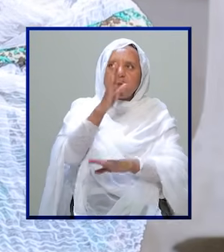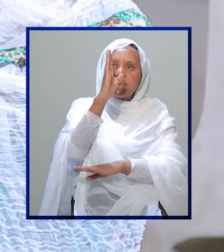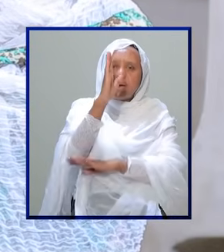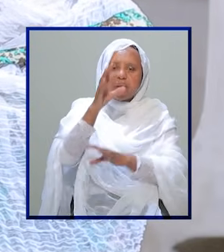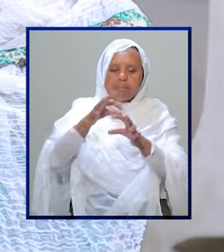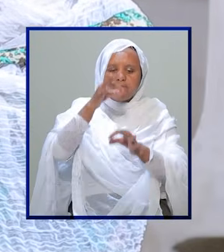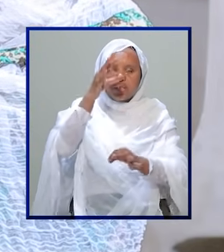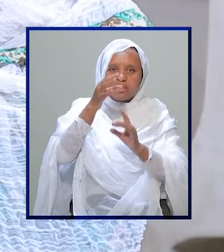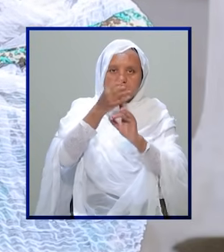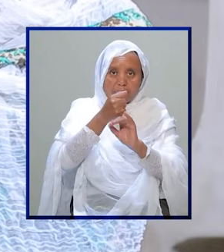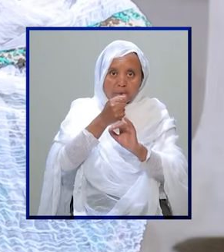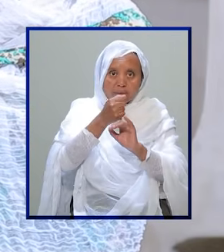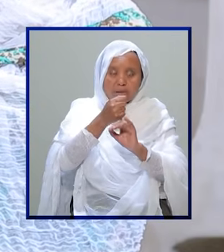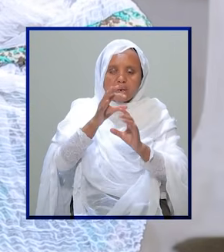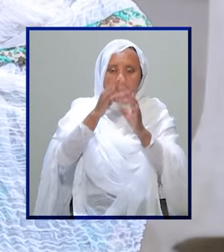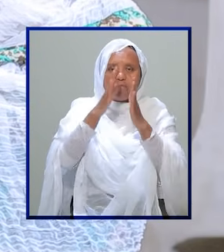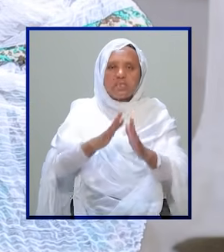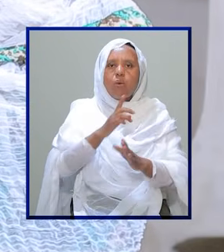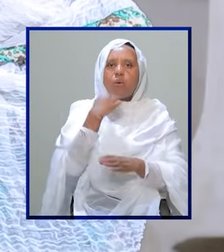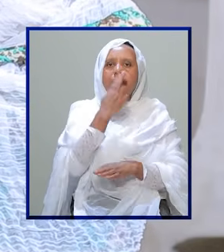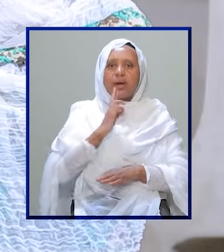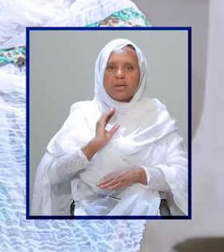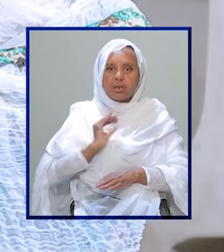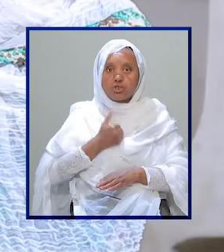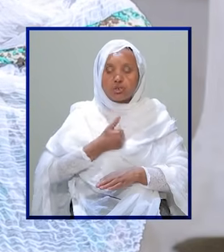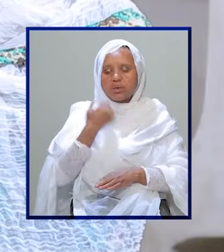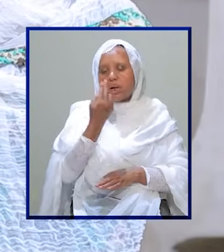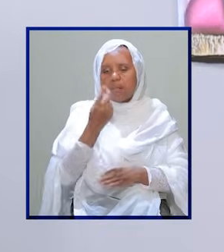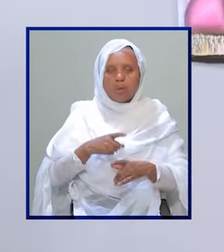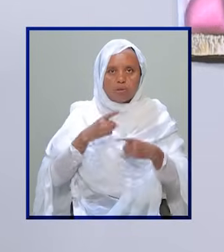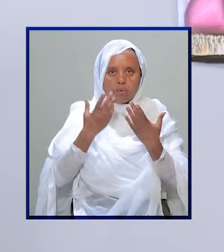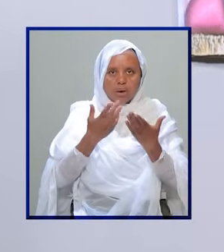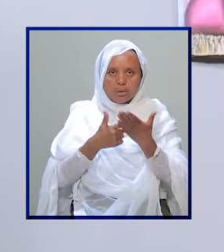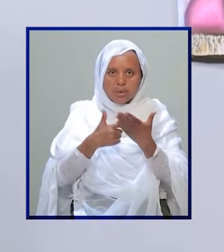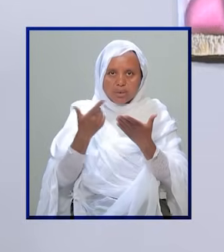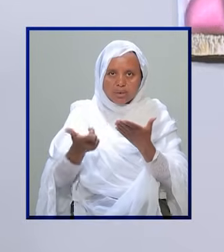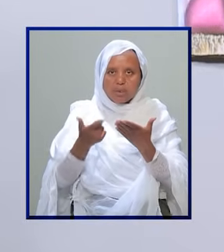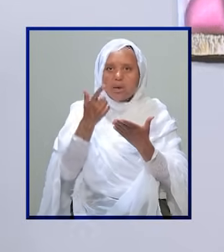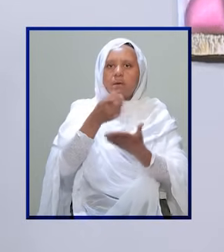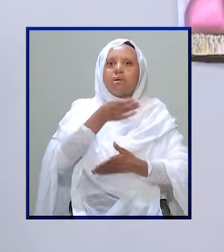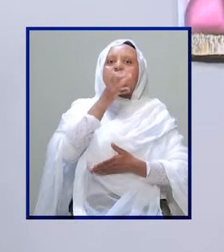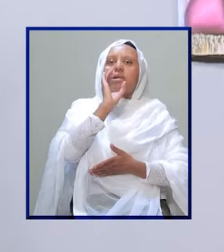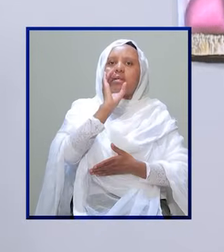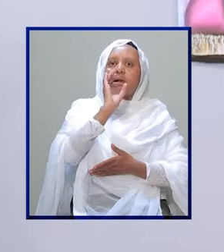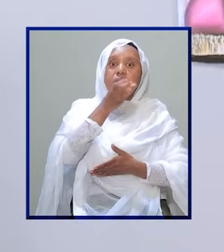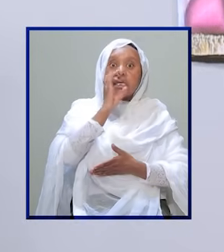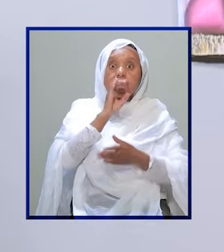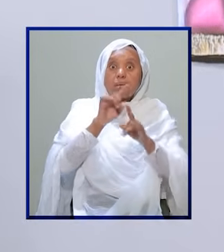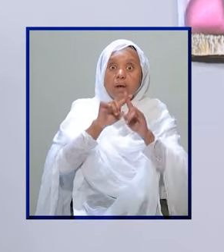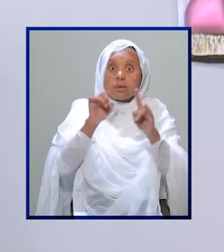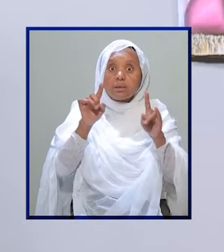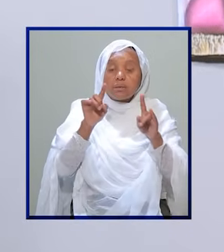የእግዚአብሔርን መንፈስ ስለሚይዝ ለመንፈሳዊ ማንነታችን ጠቀሜታ ይኖረዋል። ስለዚህ ያን ይጠጣል። ሲጠጣ